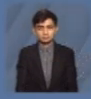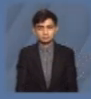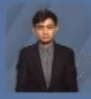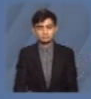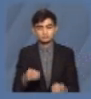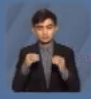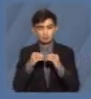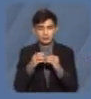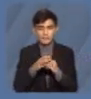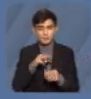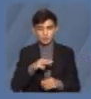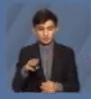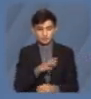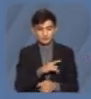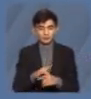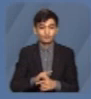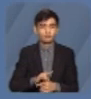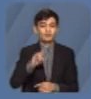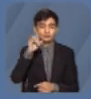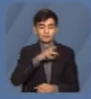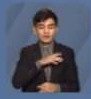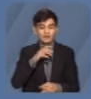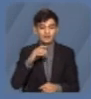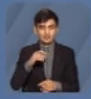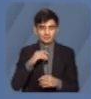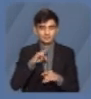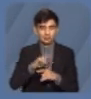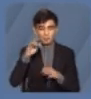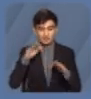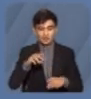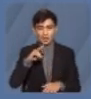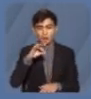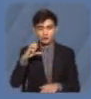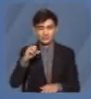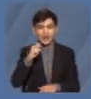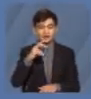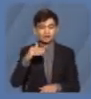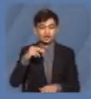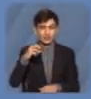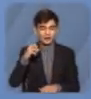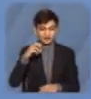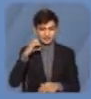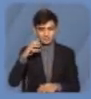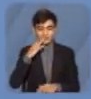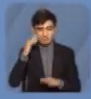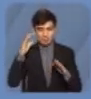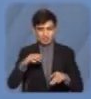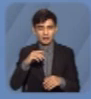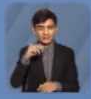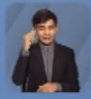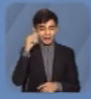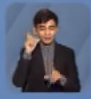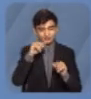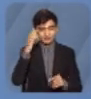Через 15 минут после вылета из аэропорта Лос-Анджелеса в Шанхай пилоты сообщили о проблемах с двигателем.